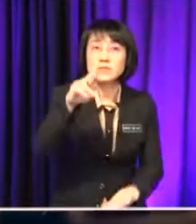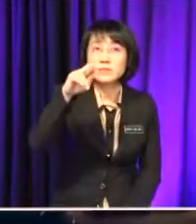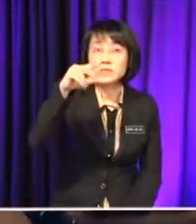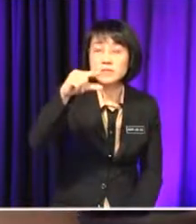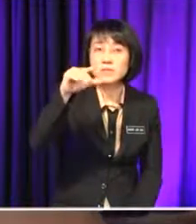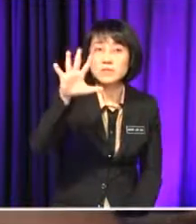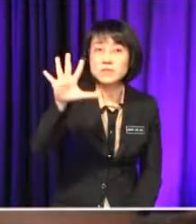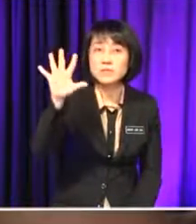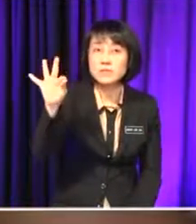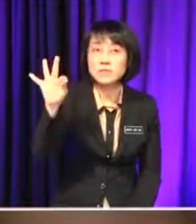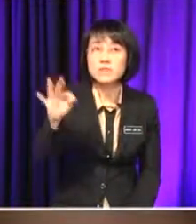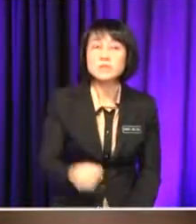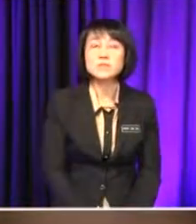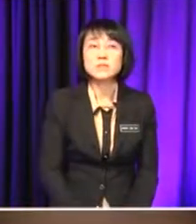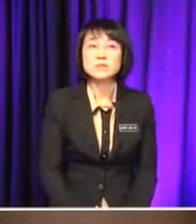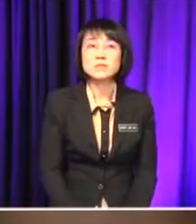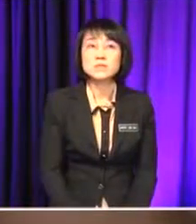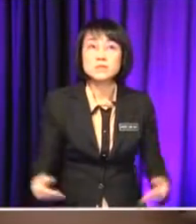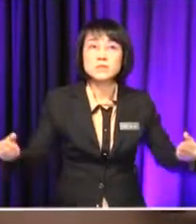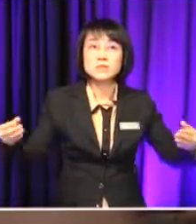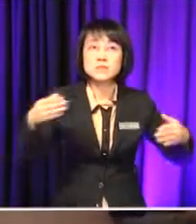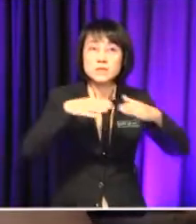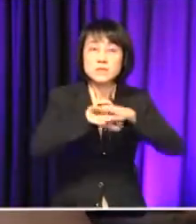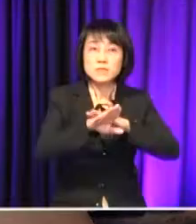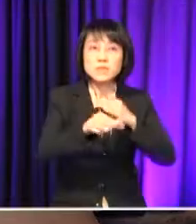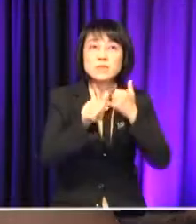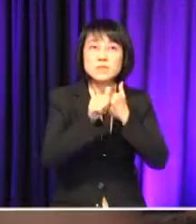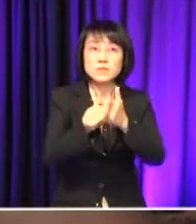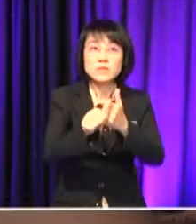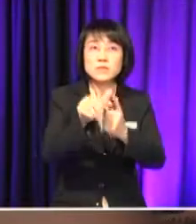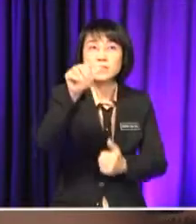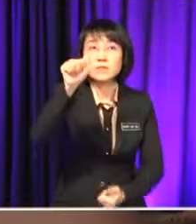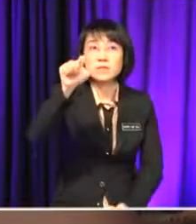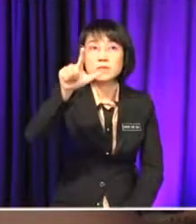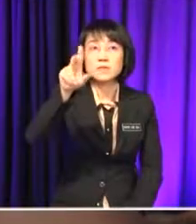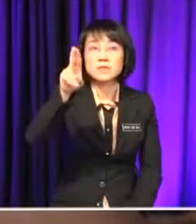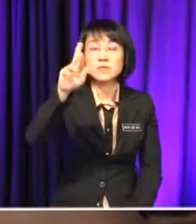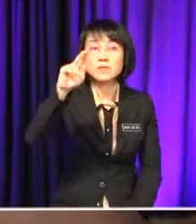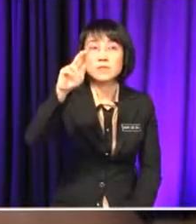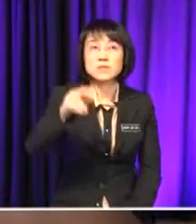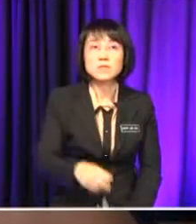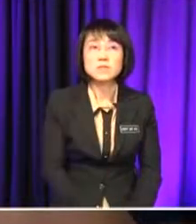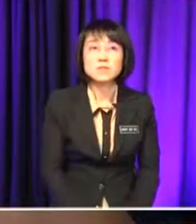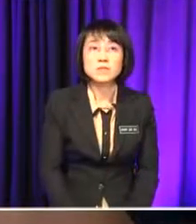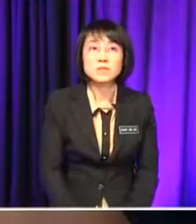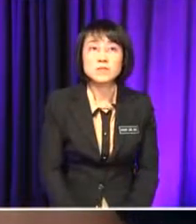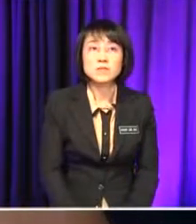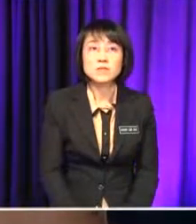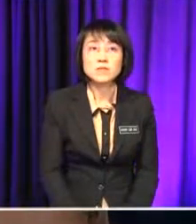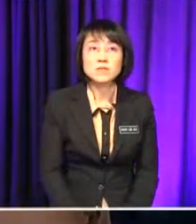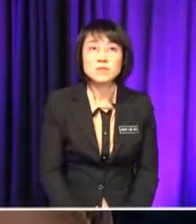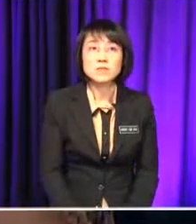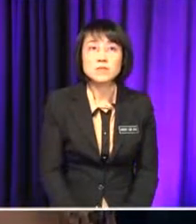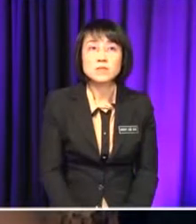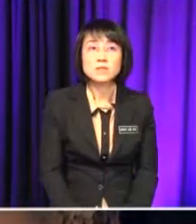RG59, okay, kita perlu masukkan mengikut alurnya. Okey. Baik, kalau kita tengok dekat sini, saya